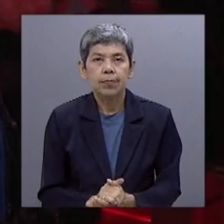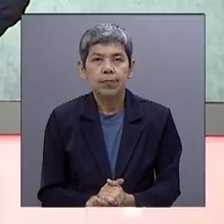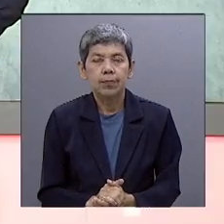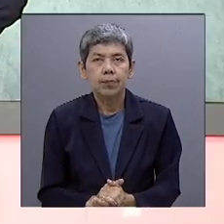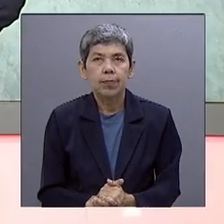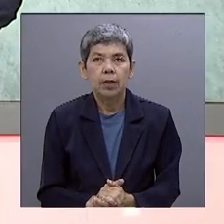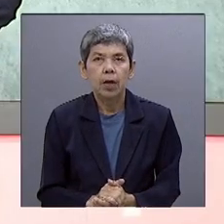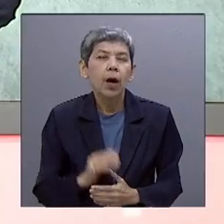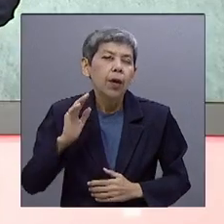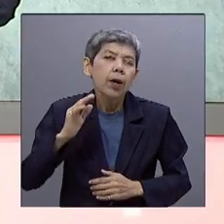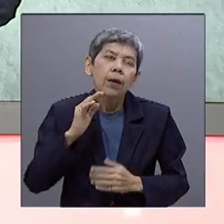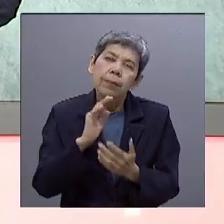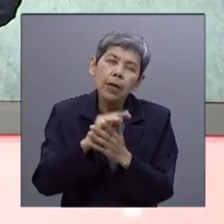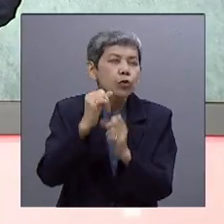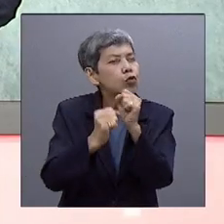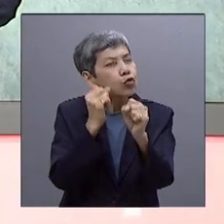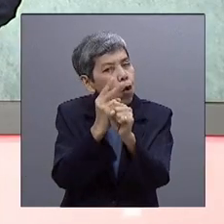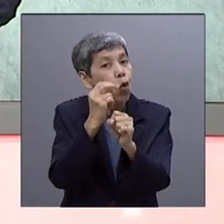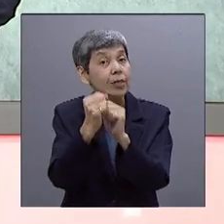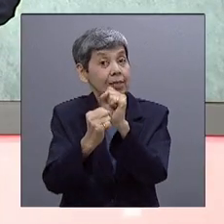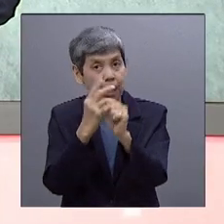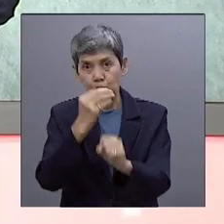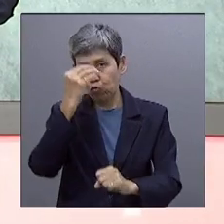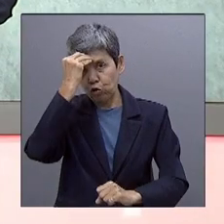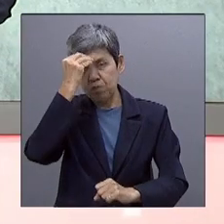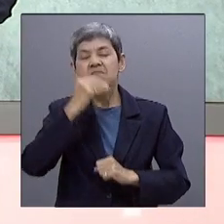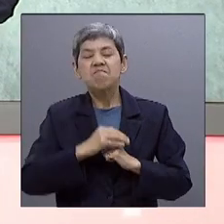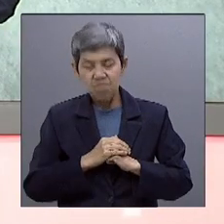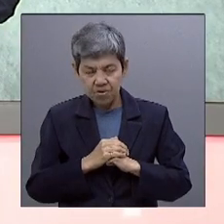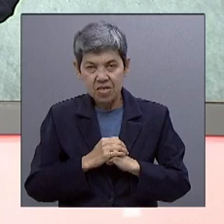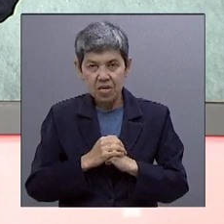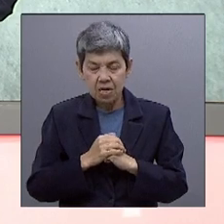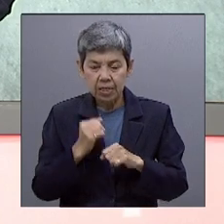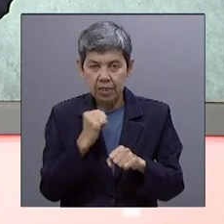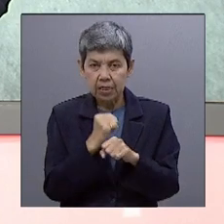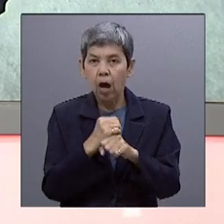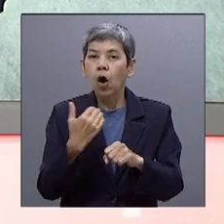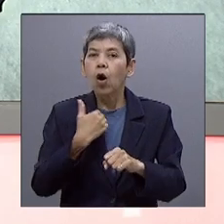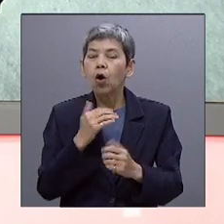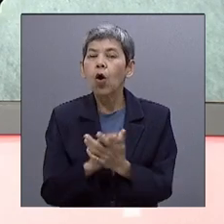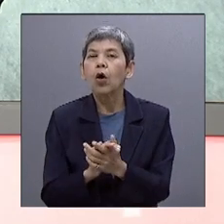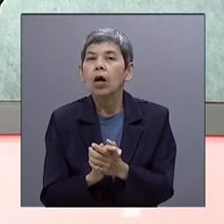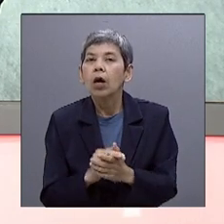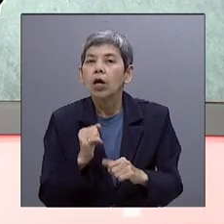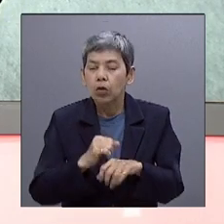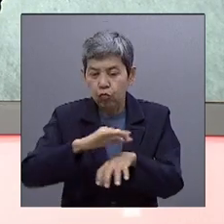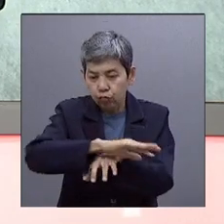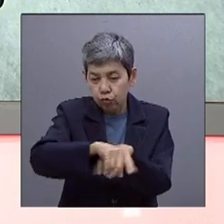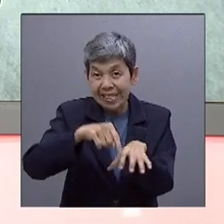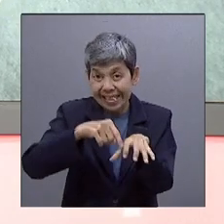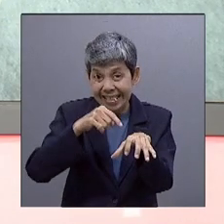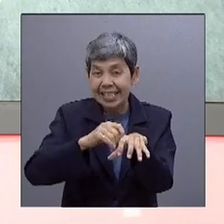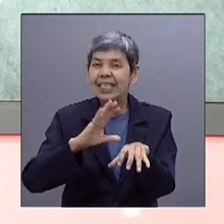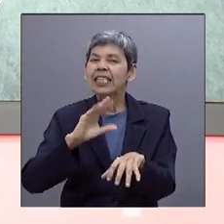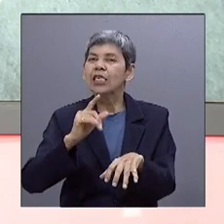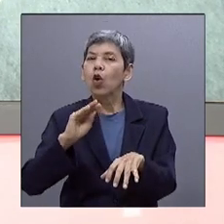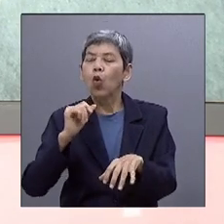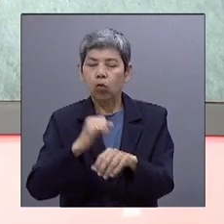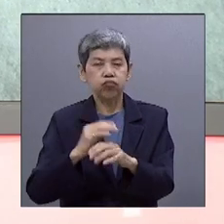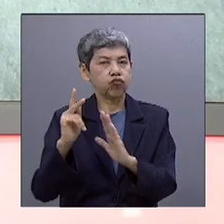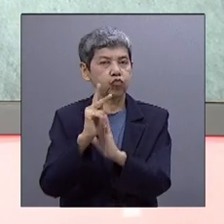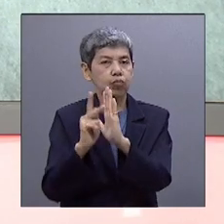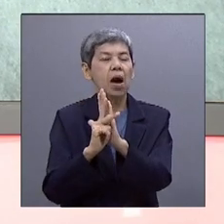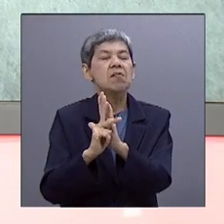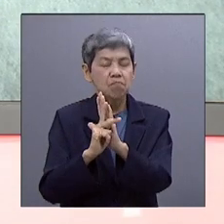แต่เมื่อประมาณ 2-3ปีก่อนนะคะที่ญี่ปุ่นเนี่ยมีหน่วยงานท้องถิ่นในจังหวัดคากาวะบนเกาะชิโกกุค่ะเขาออกกฎหมาย